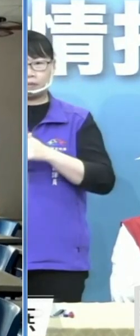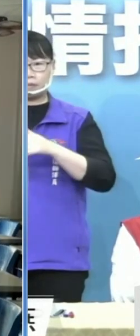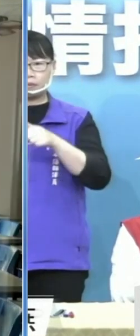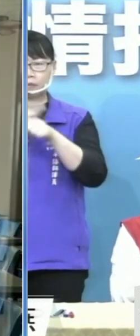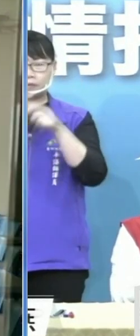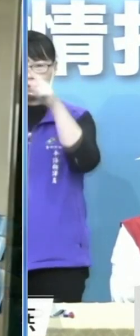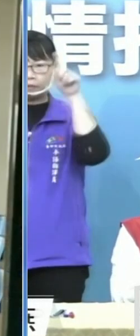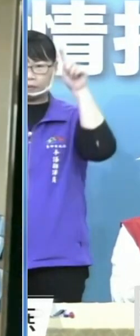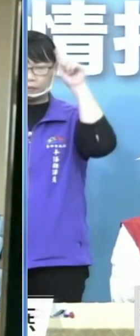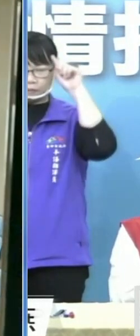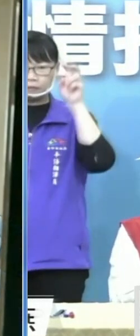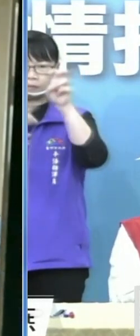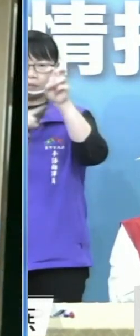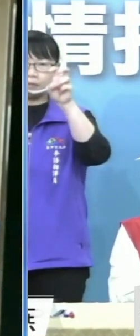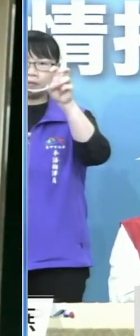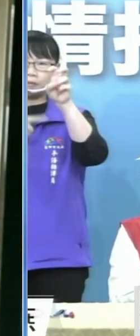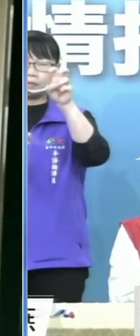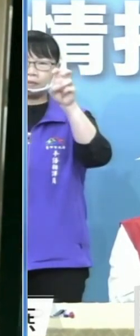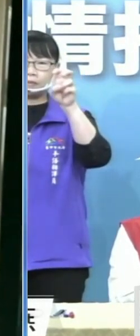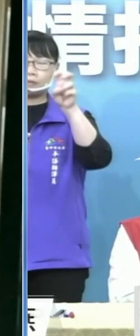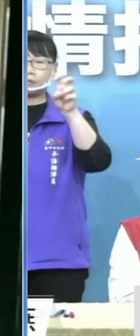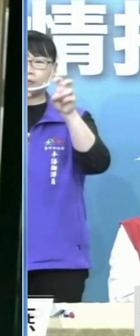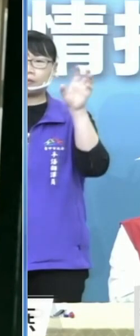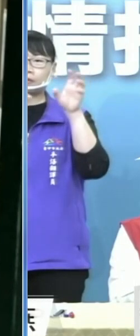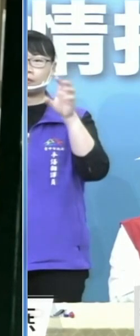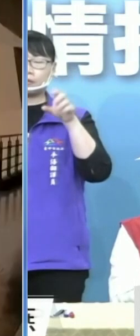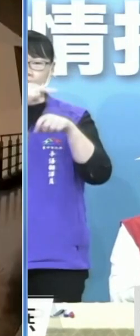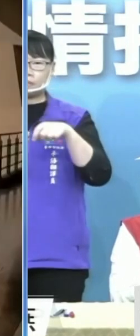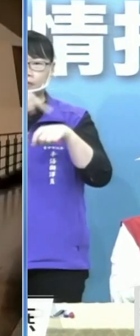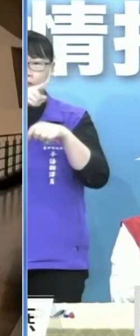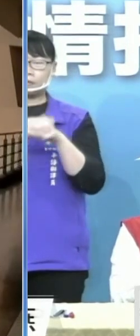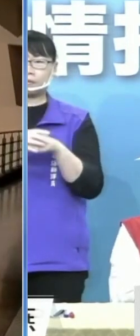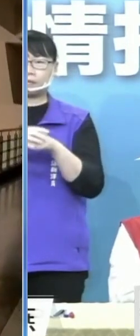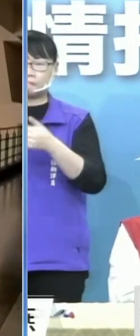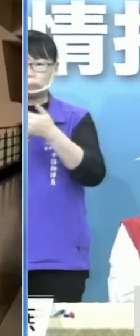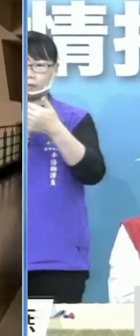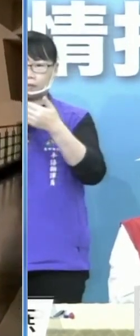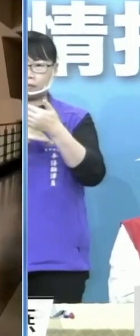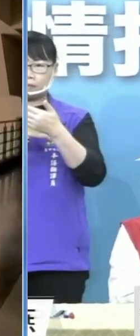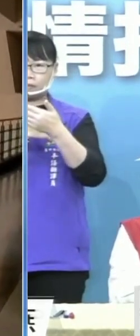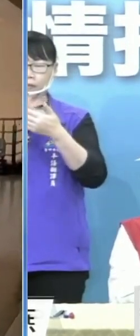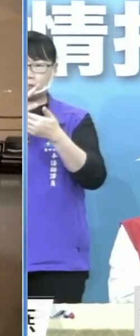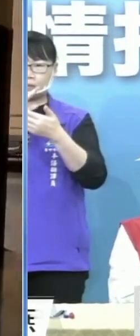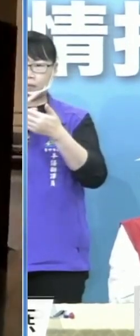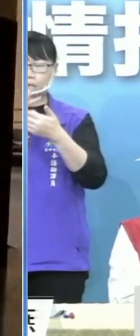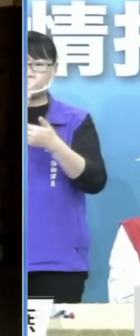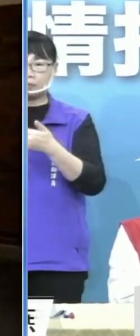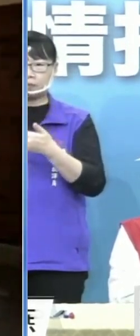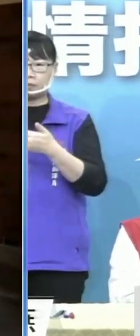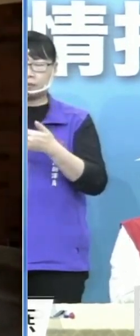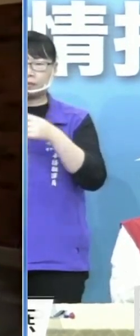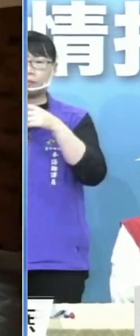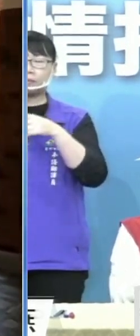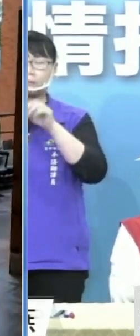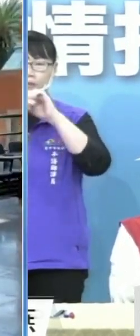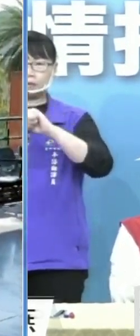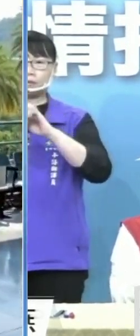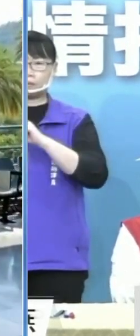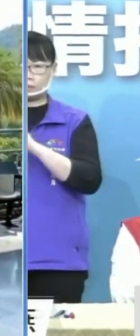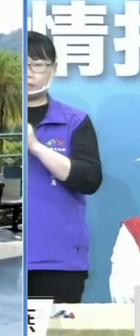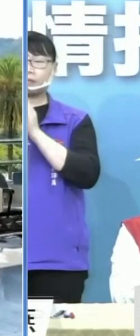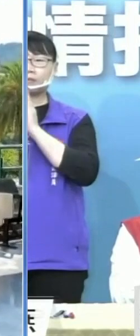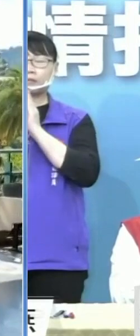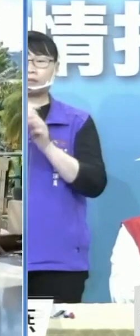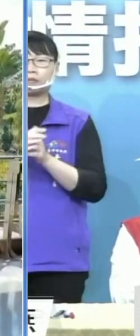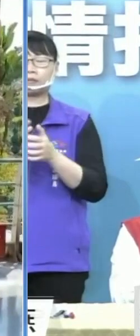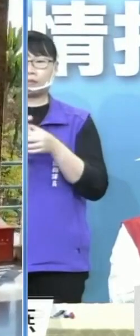这20名的这个夜唱团的学生里面呢，其中已经有7人确诊了哈。这就是为什